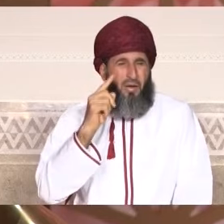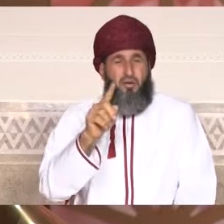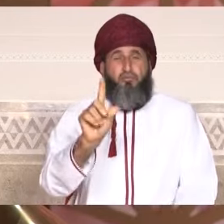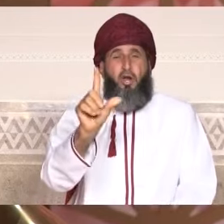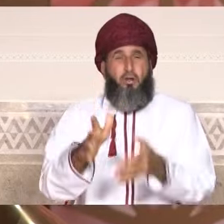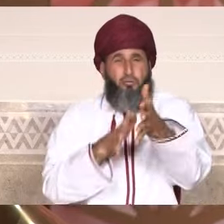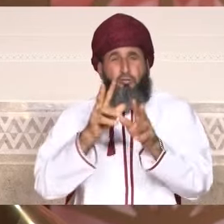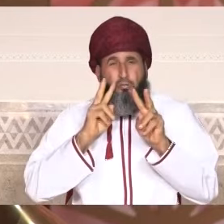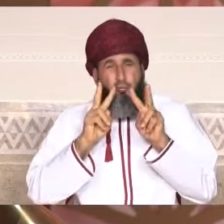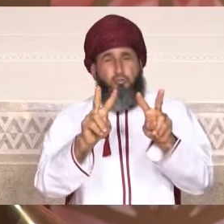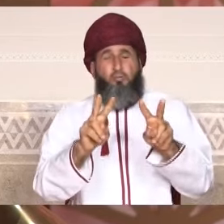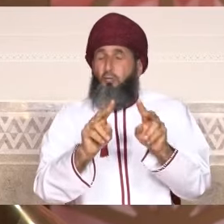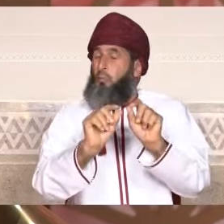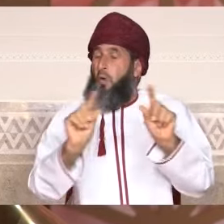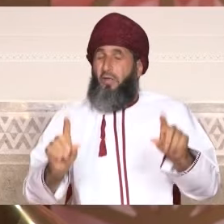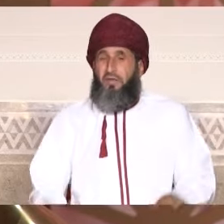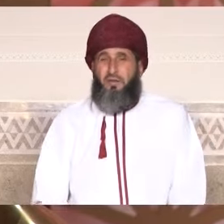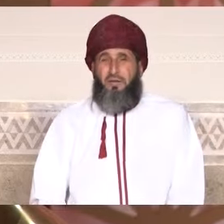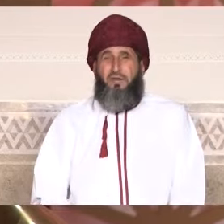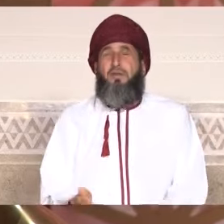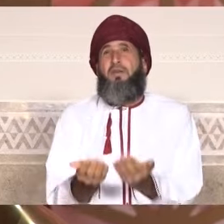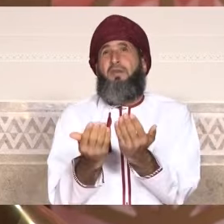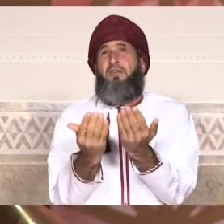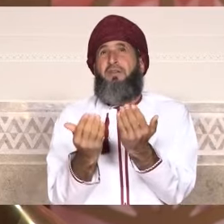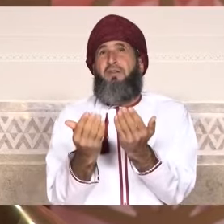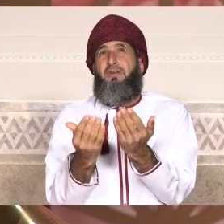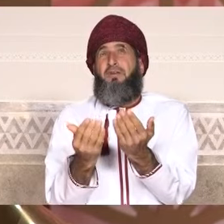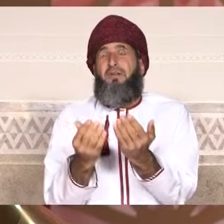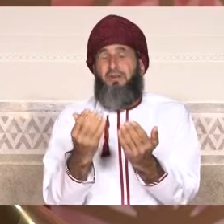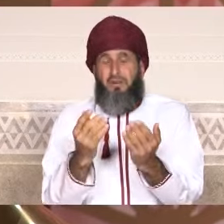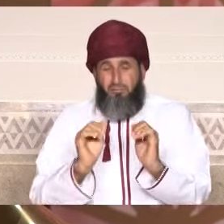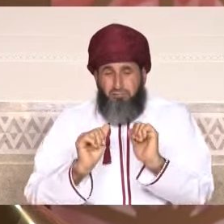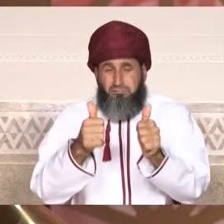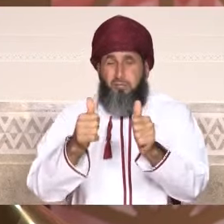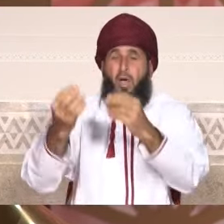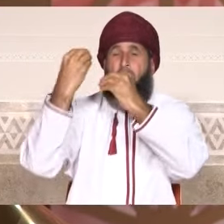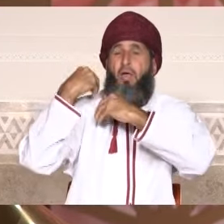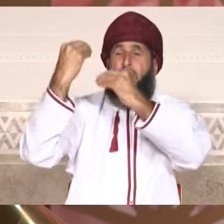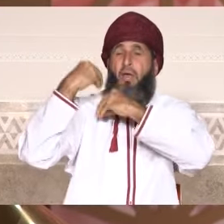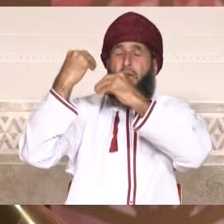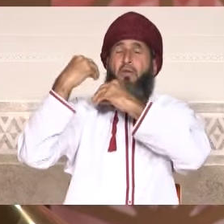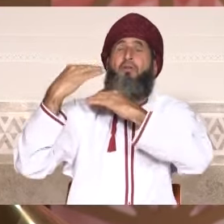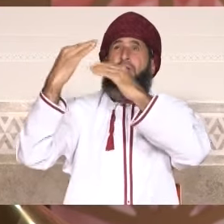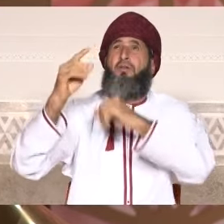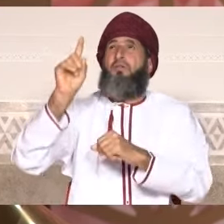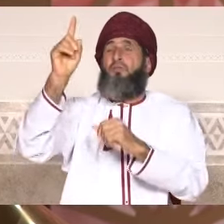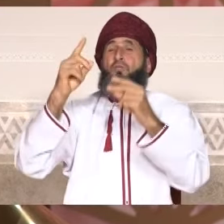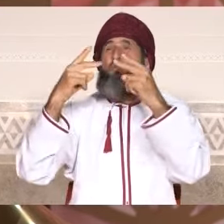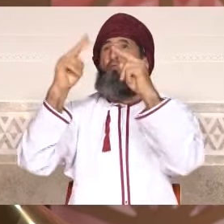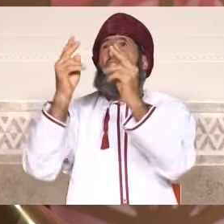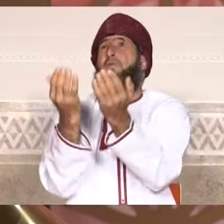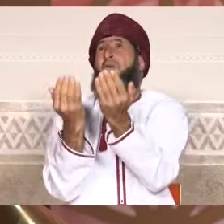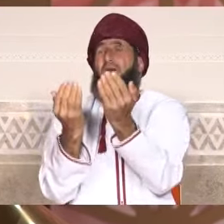اليوم بمشيئة الله تعالى. فنسأل الله عز وجل أن يجعل هذا الجهد في موازين حسناتنا جميعا، إنه تعالى سميع